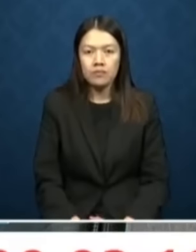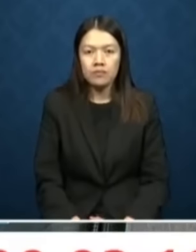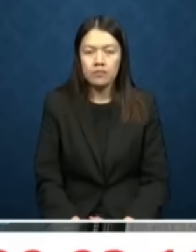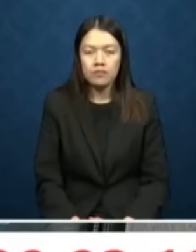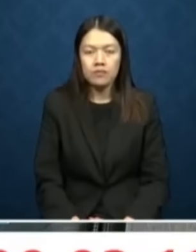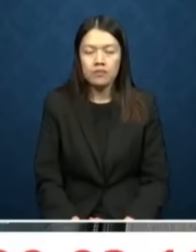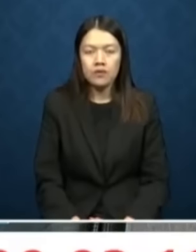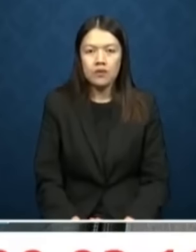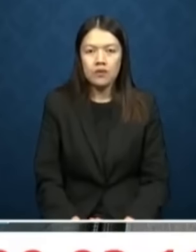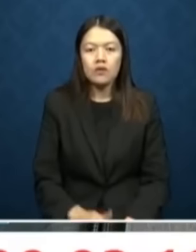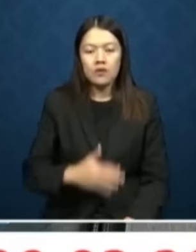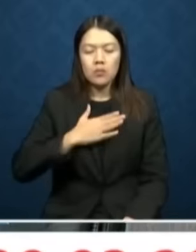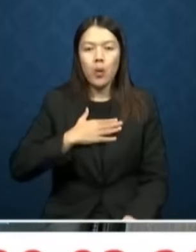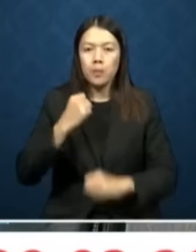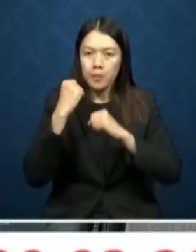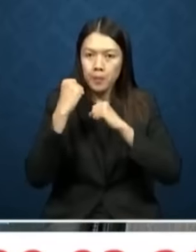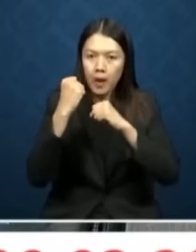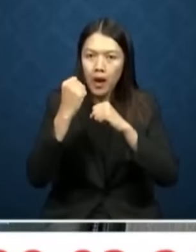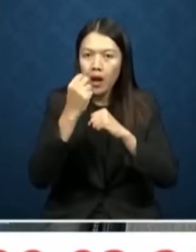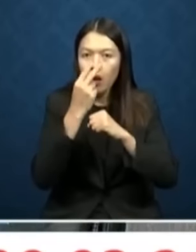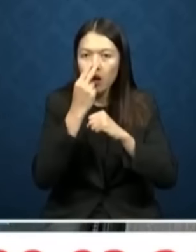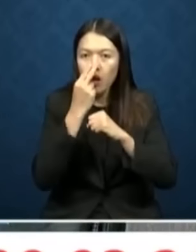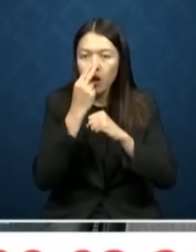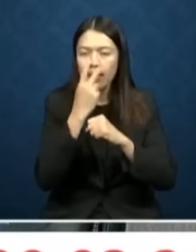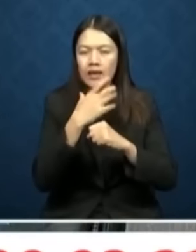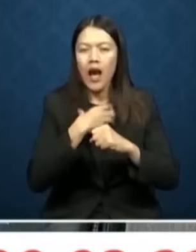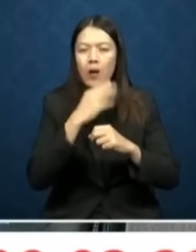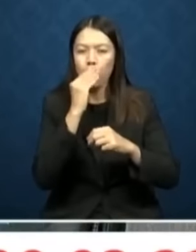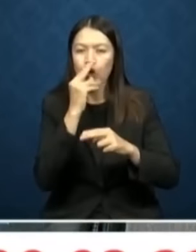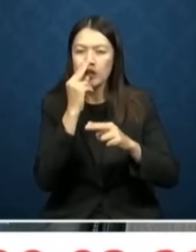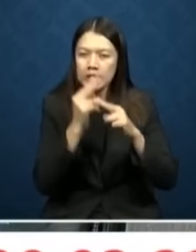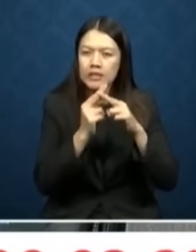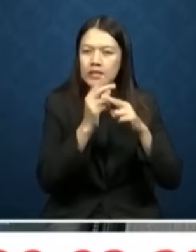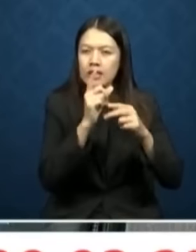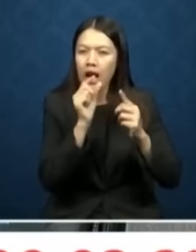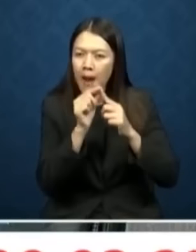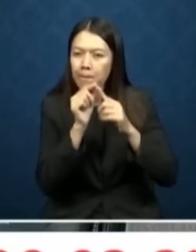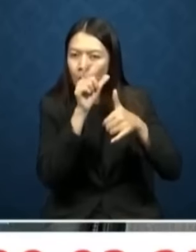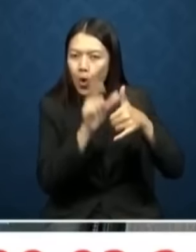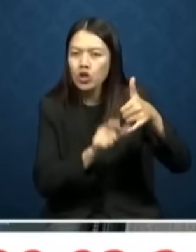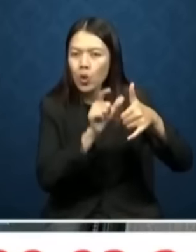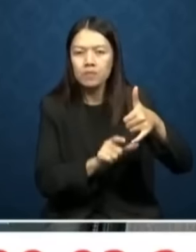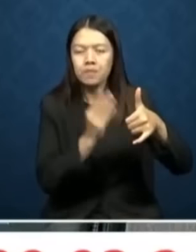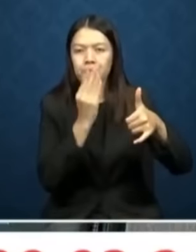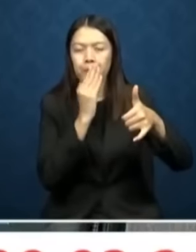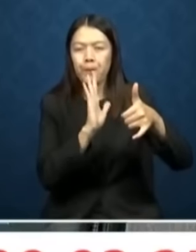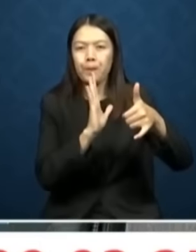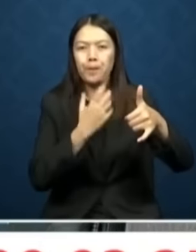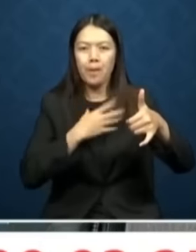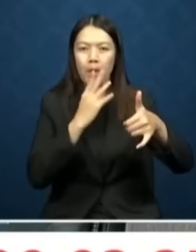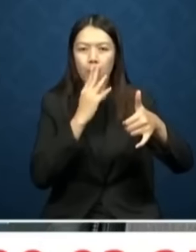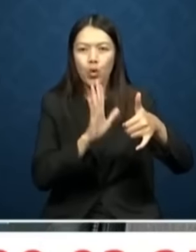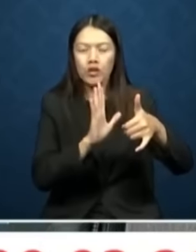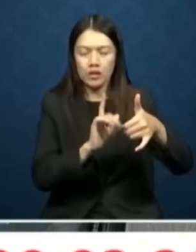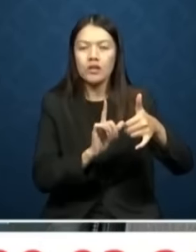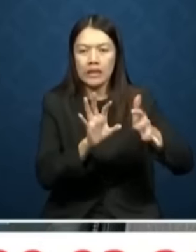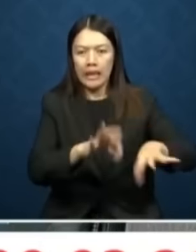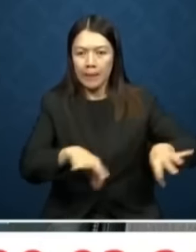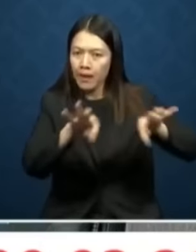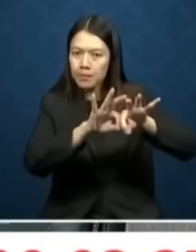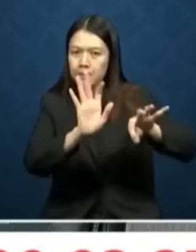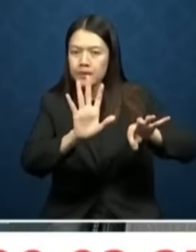อย่างไรก็ตามครับผมก็จะพยายามหลีกเลี่ยงที่จะพูดถึงเรื่องของตัวบุคคลให้มากที่สุดเพราะว่าไม่ใช่ประเด็นสำคัญของเรื่องนี้เลย